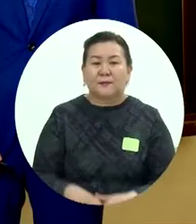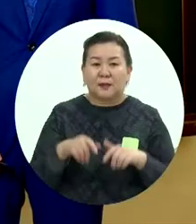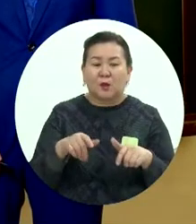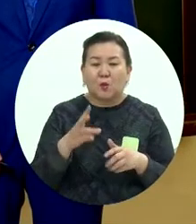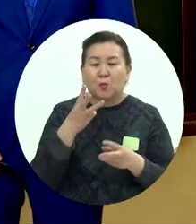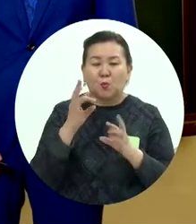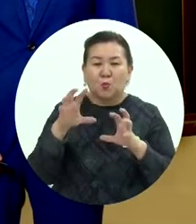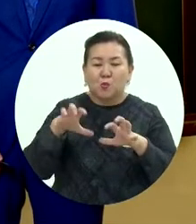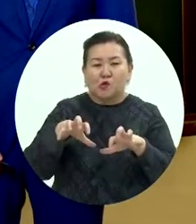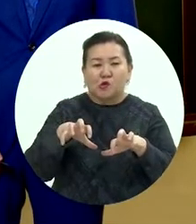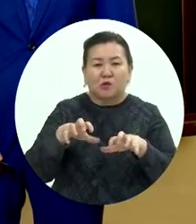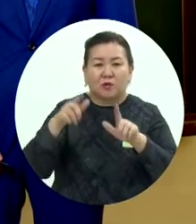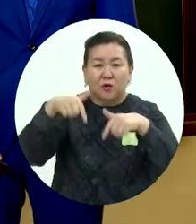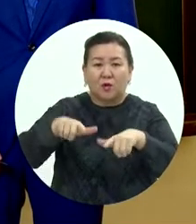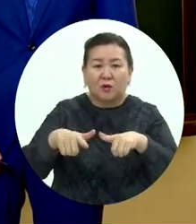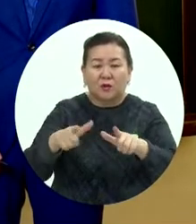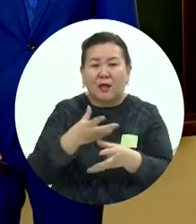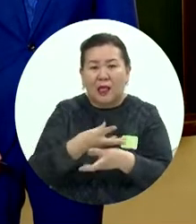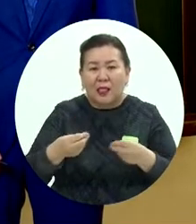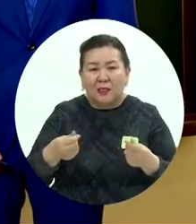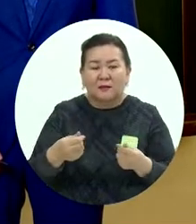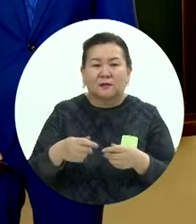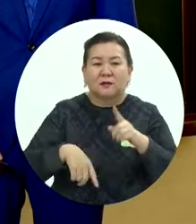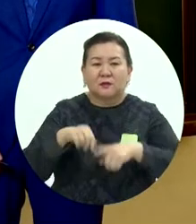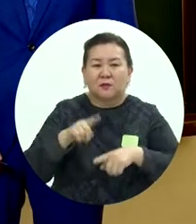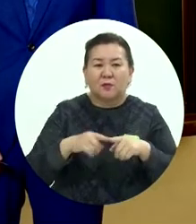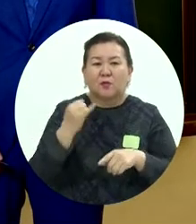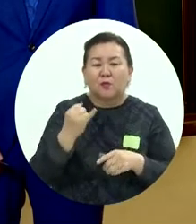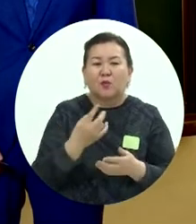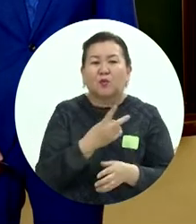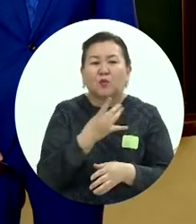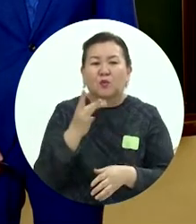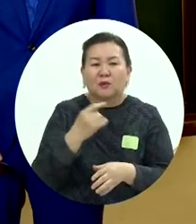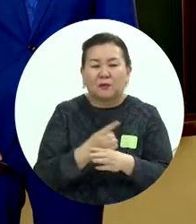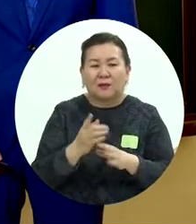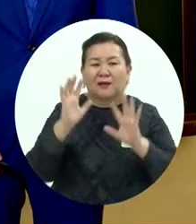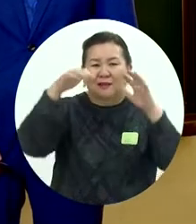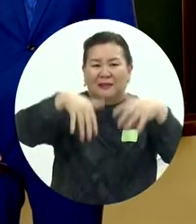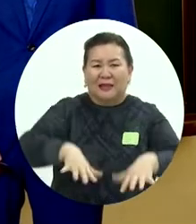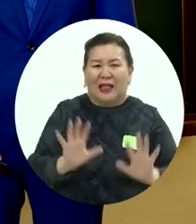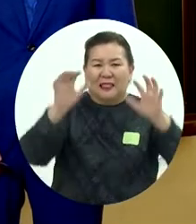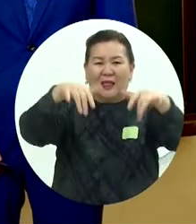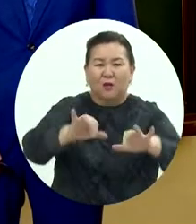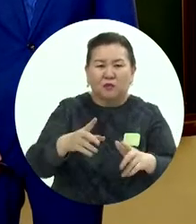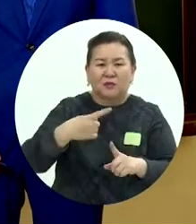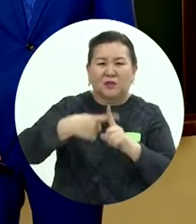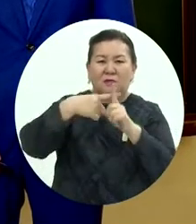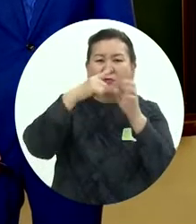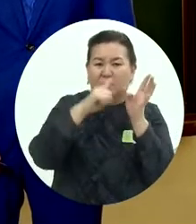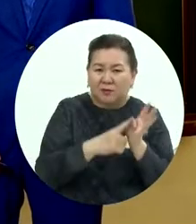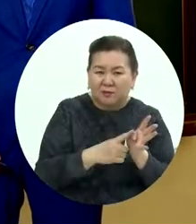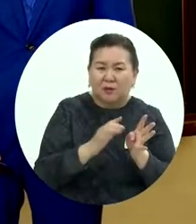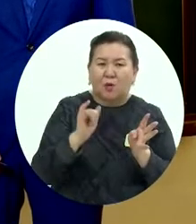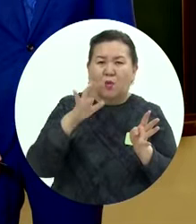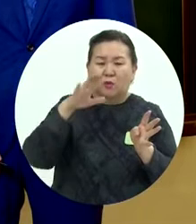За тэгэхээр мөсөн гол мөсөлөг хайлсны улмаас дараах үр дагавар гардаг юм байна. За үүнд нэгдүгээрт нь бол далайн осны төвшин нэмэгдэх, эрг орчмын